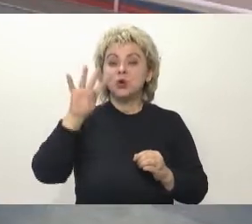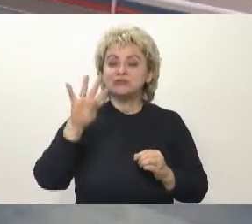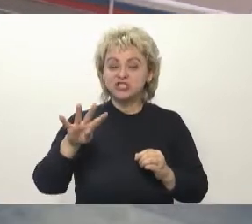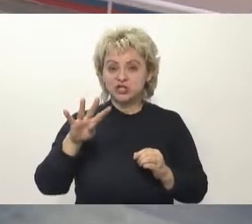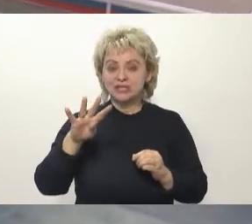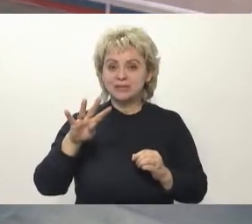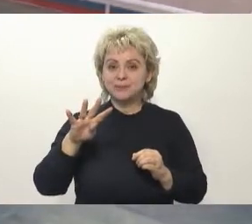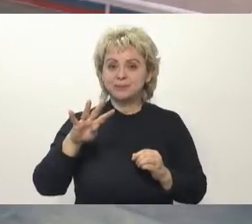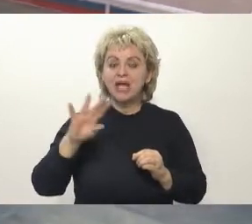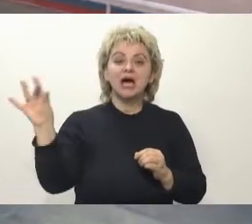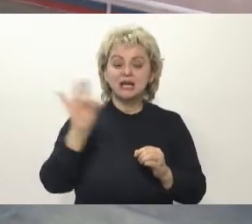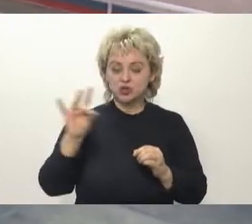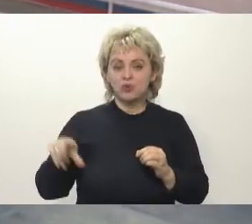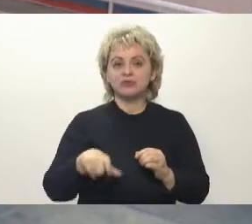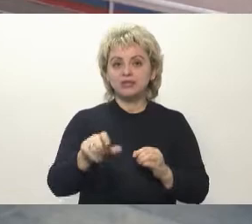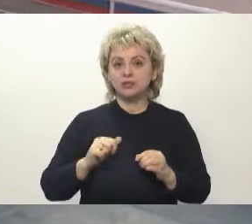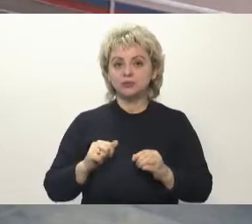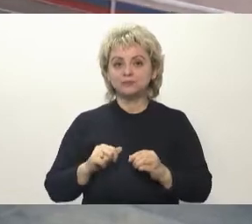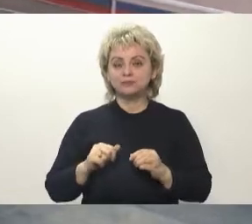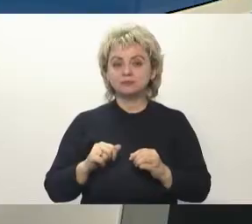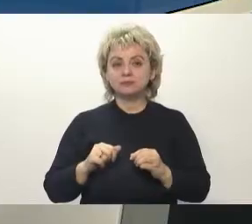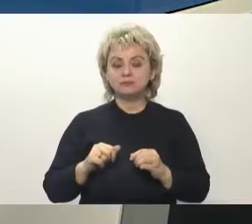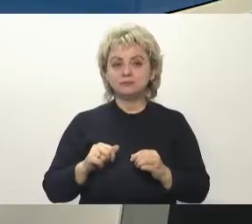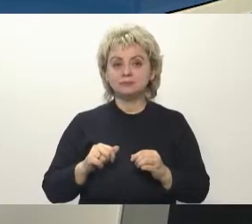Рашевский, Дон-24, Ростов-на-Дону.